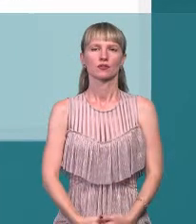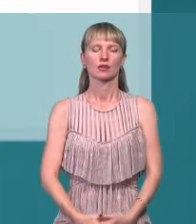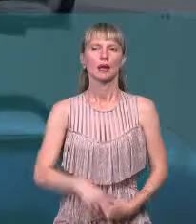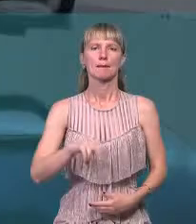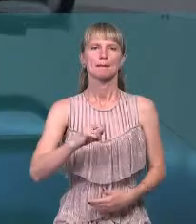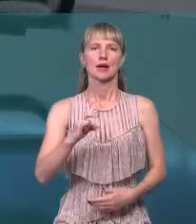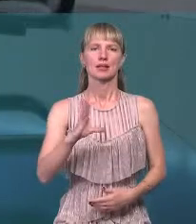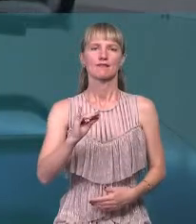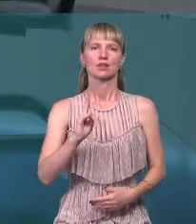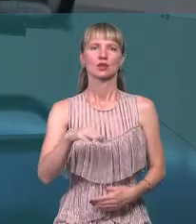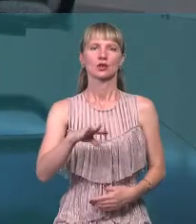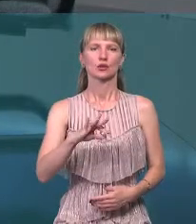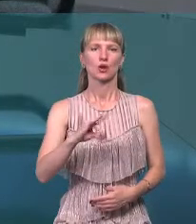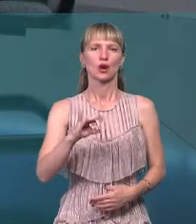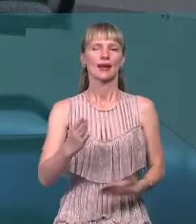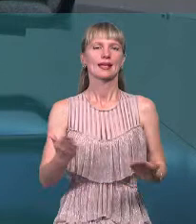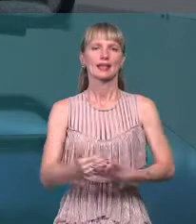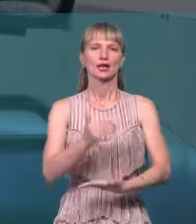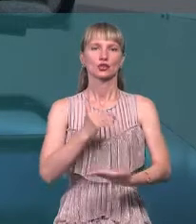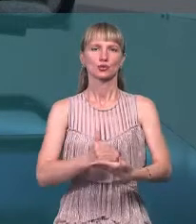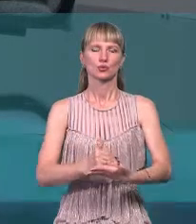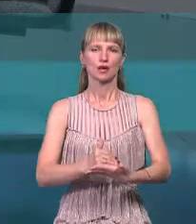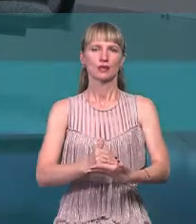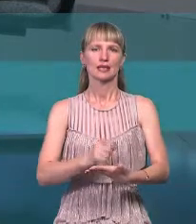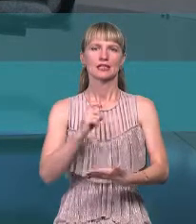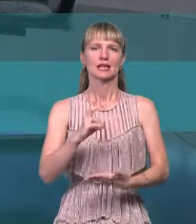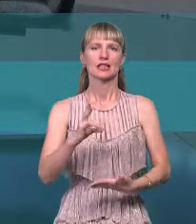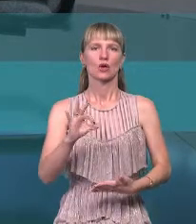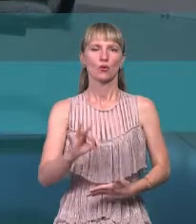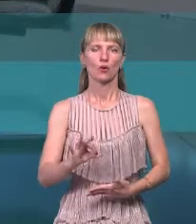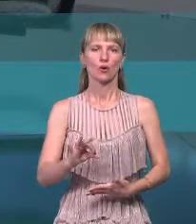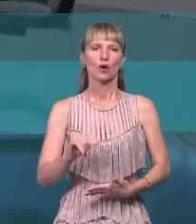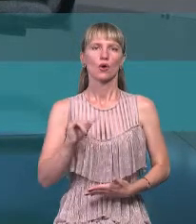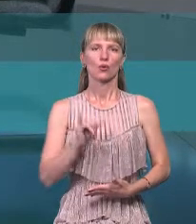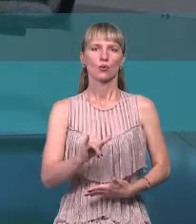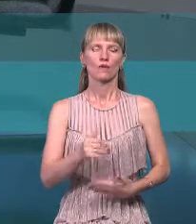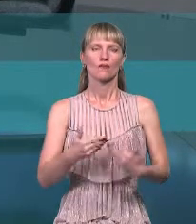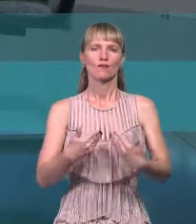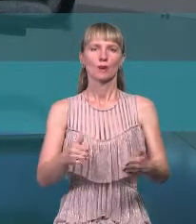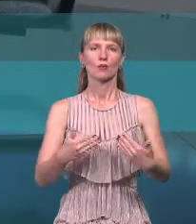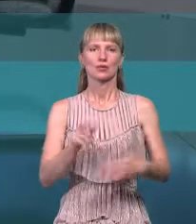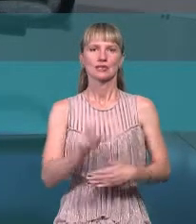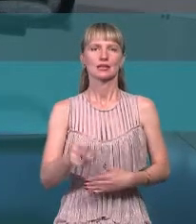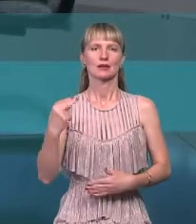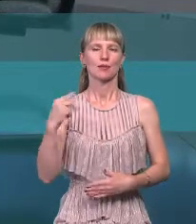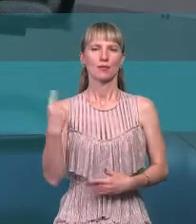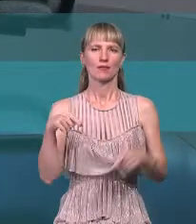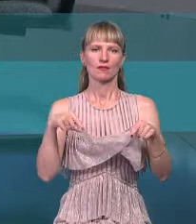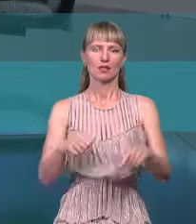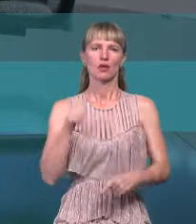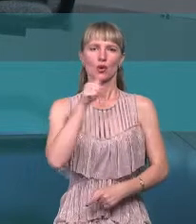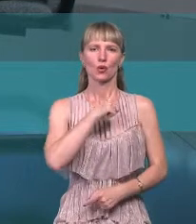Пане Вікторе, які результати зовнішнього незалежного оцінювання у випускників Запорізької області цього